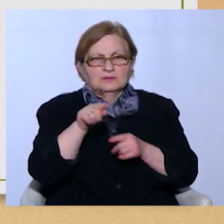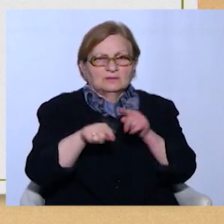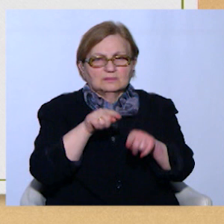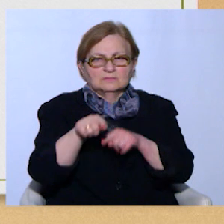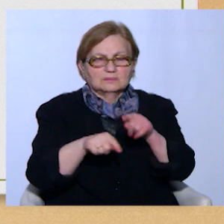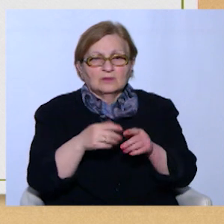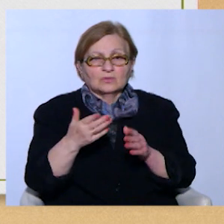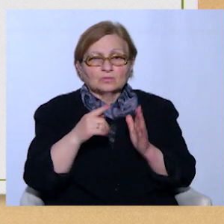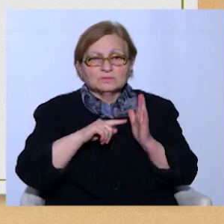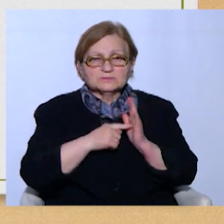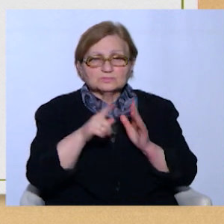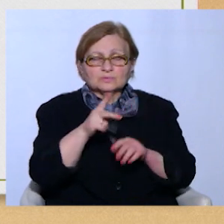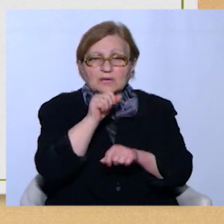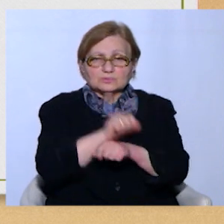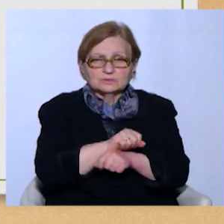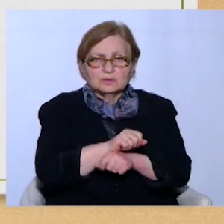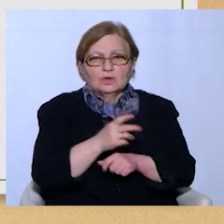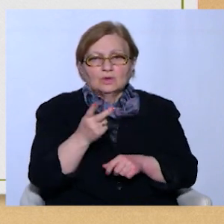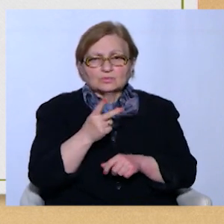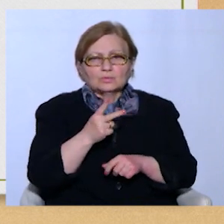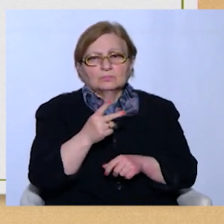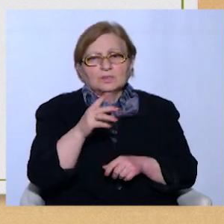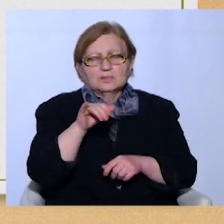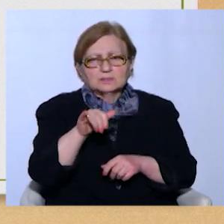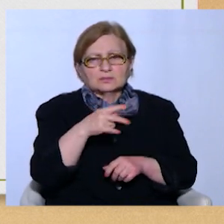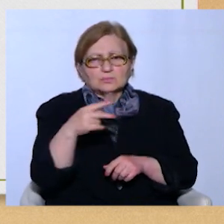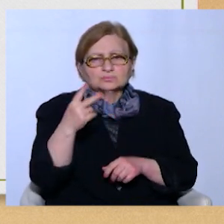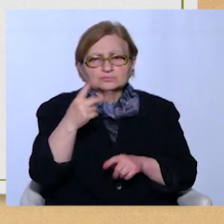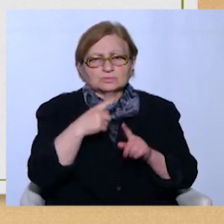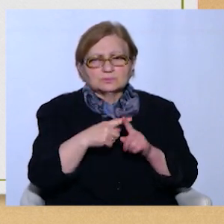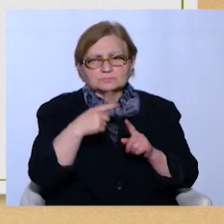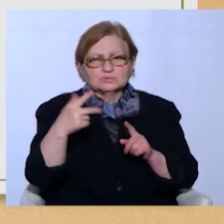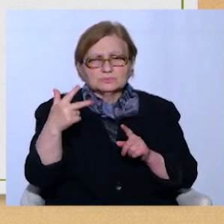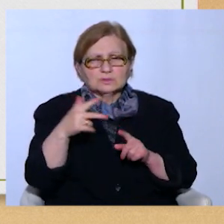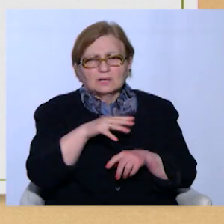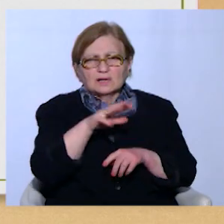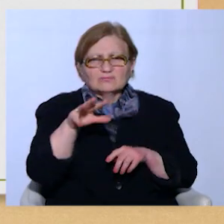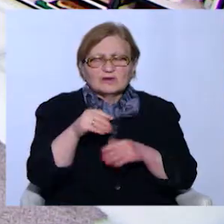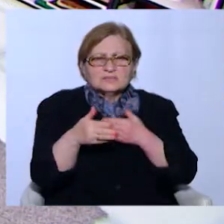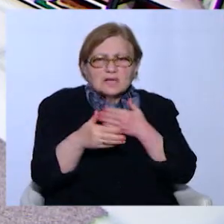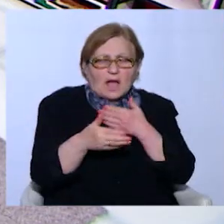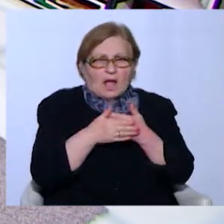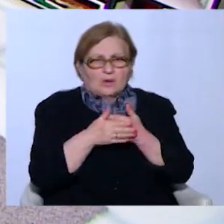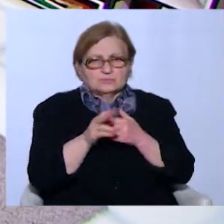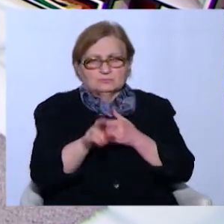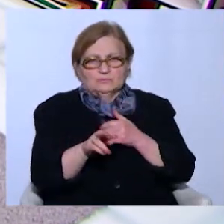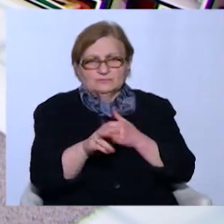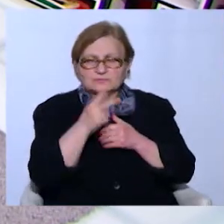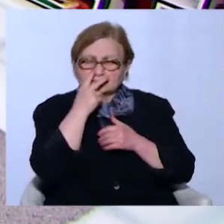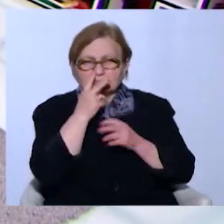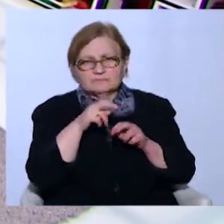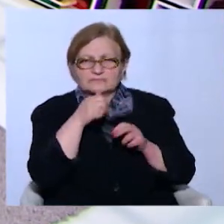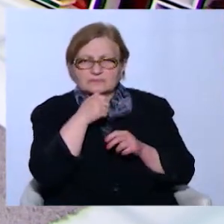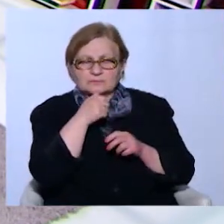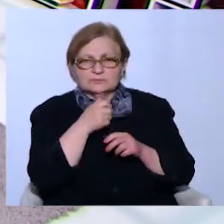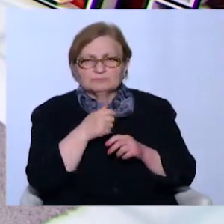რომელ წერტილში უნდა გაჩერდეს იგი, რომ y უდრის 2x - 3 ფუნქციის გრაფიკთან ყველაზე ახლოს იყოს. მოდით აქ